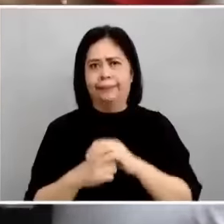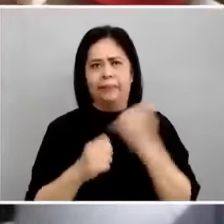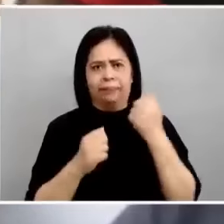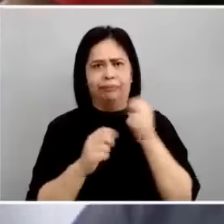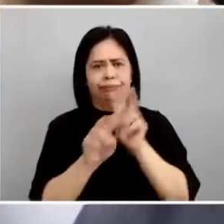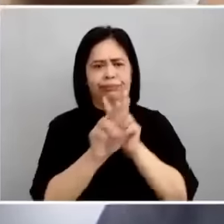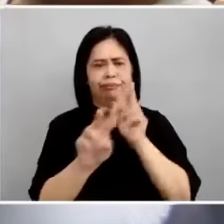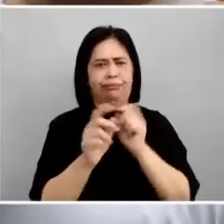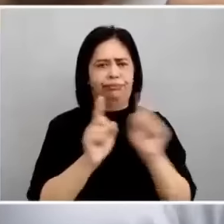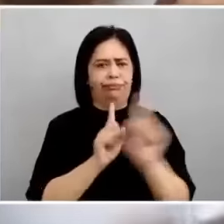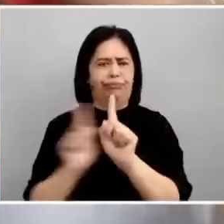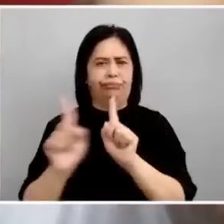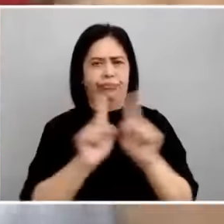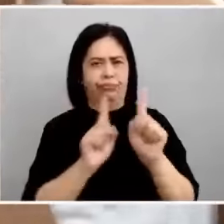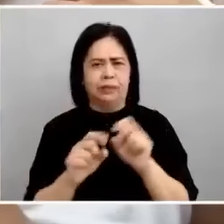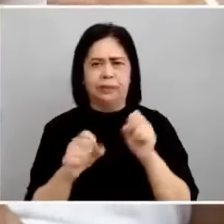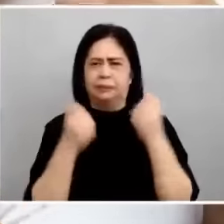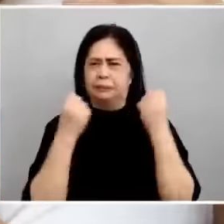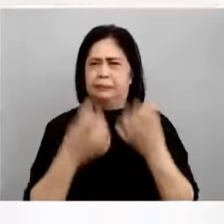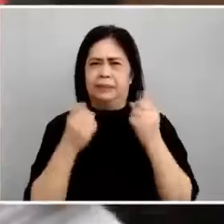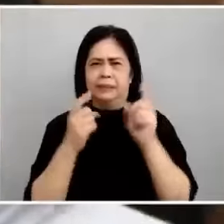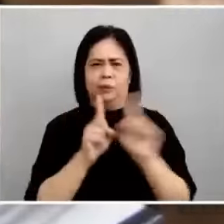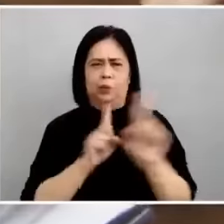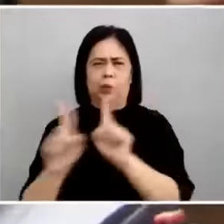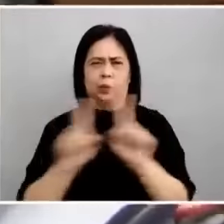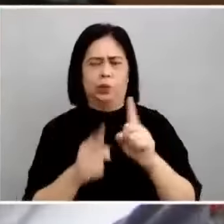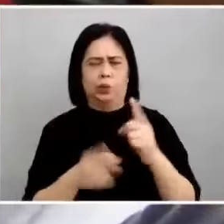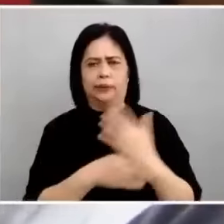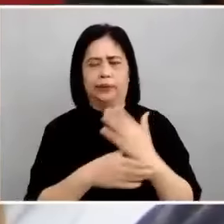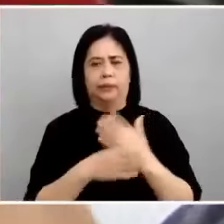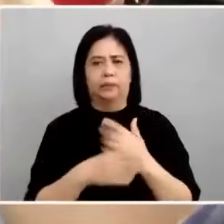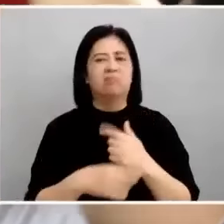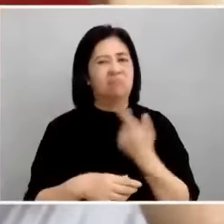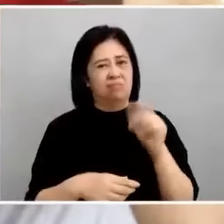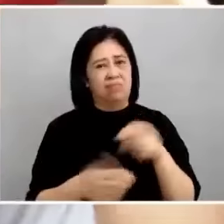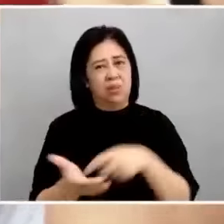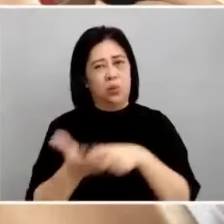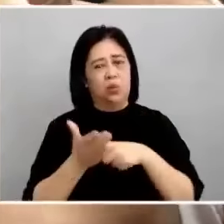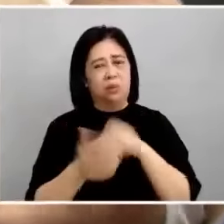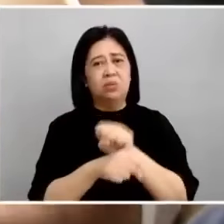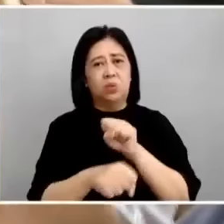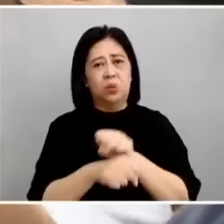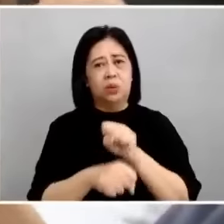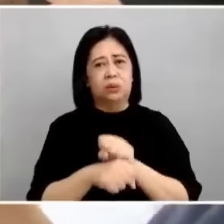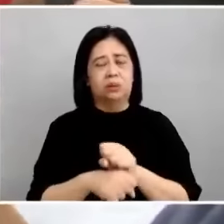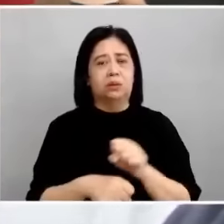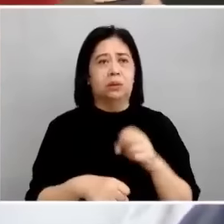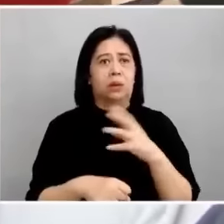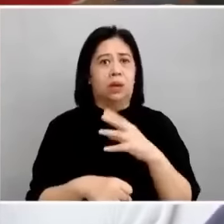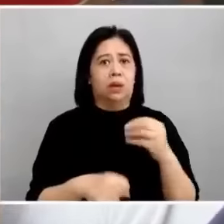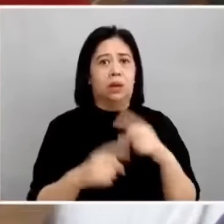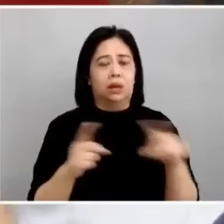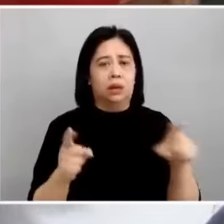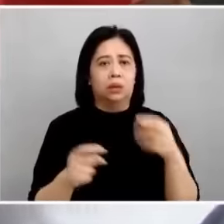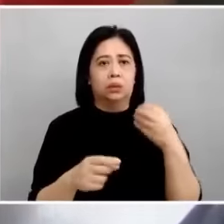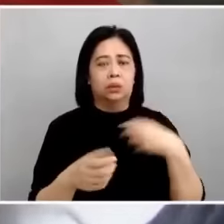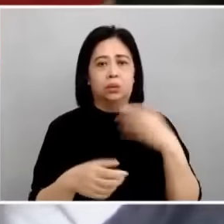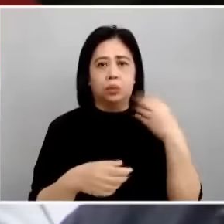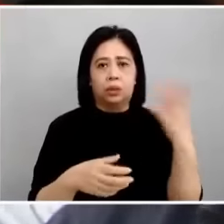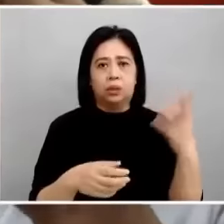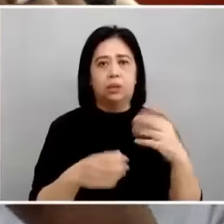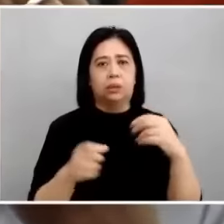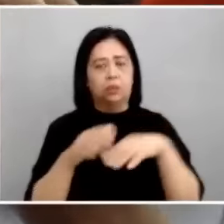Dahil sobrang ano, marami sumisingit. Kailangan po sa trabaho eh. At saka yung pag-uwi at saka pagpasok